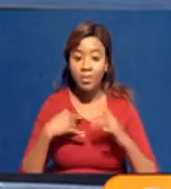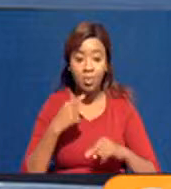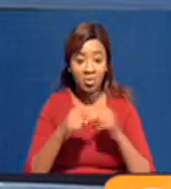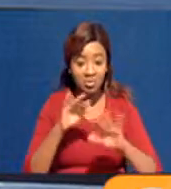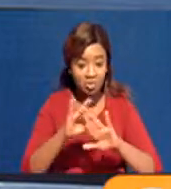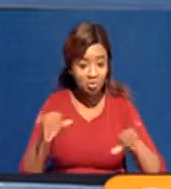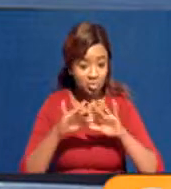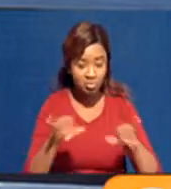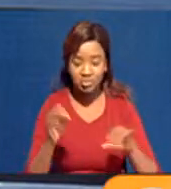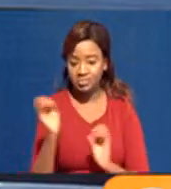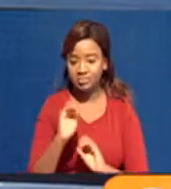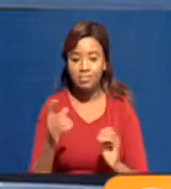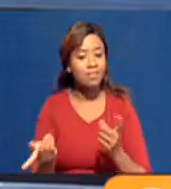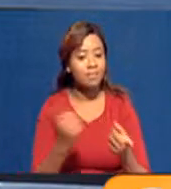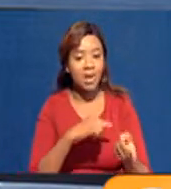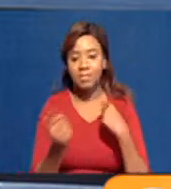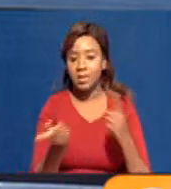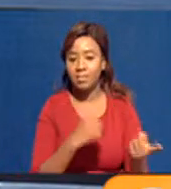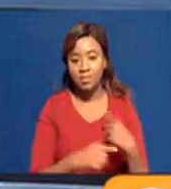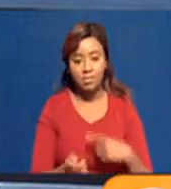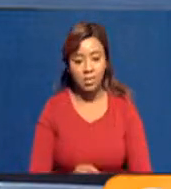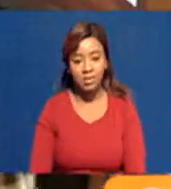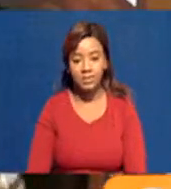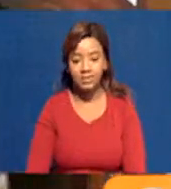anavyotueleza mwanahabari wetu Francis Mtalaki.